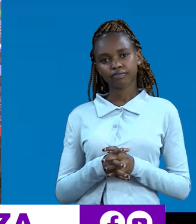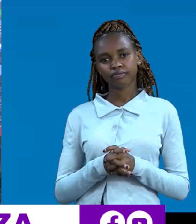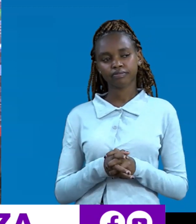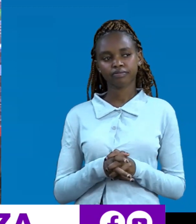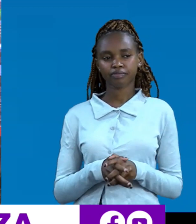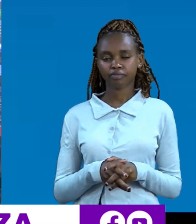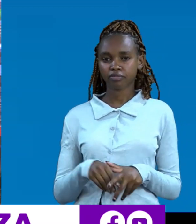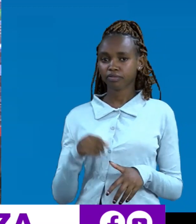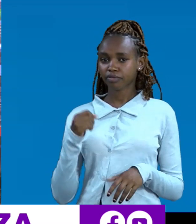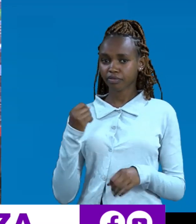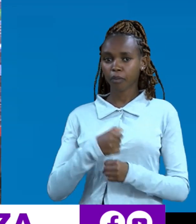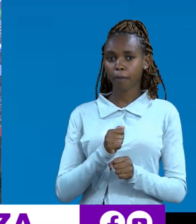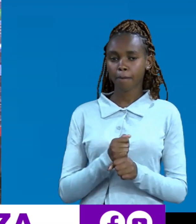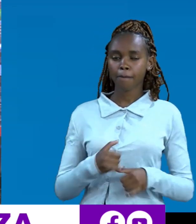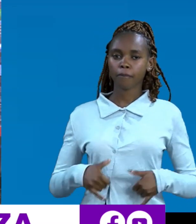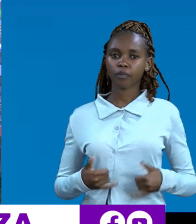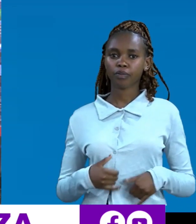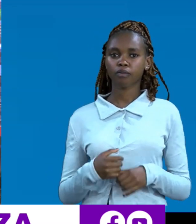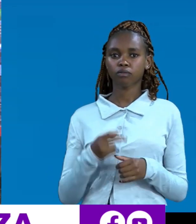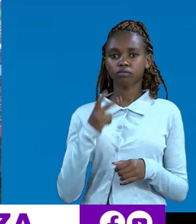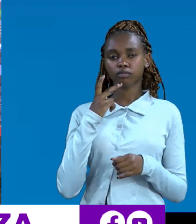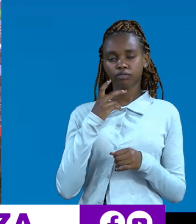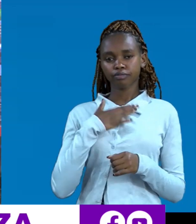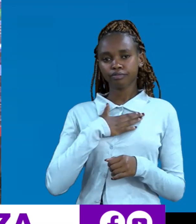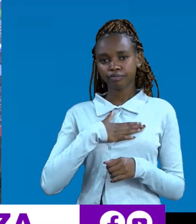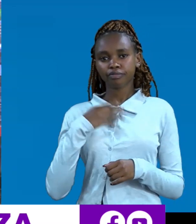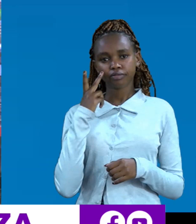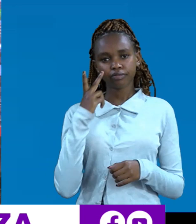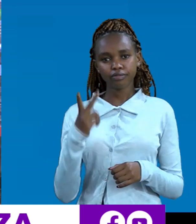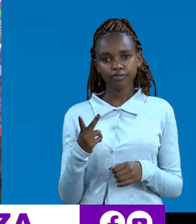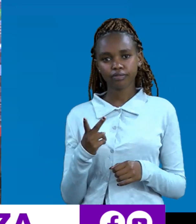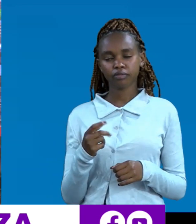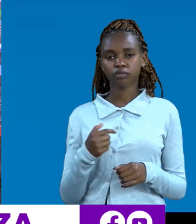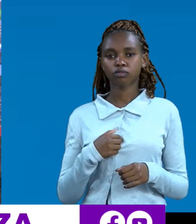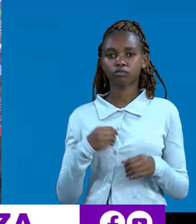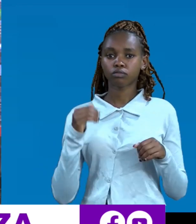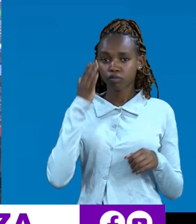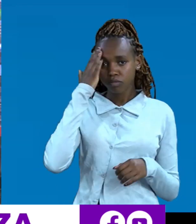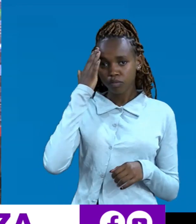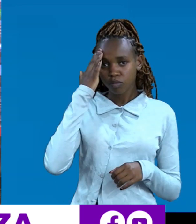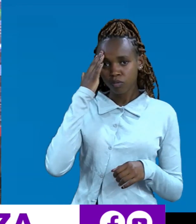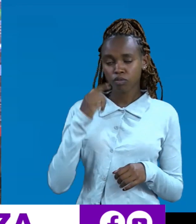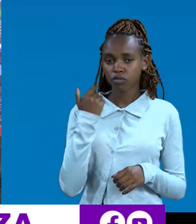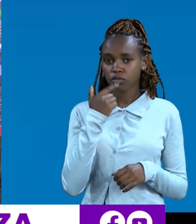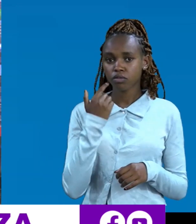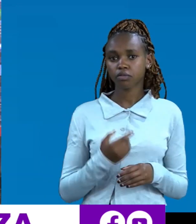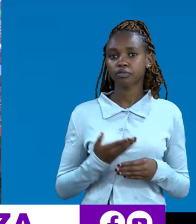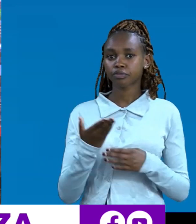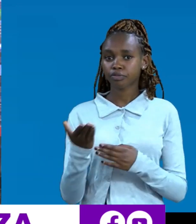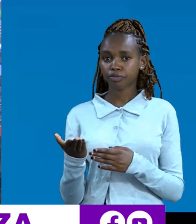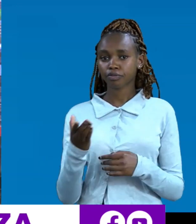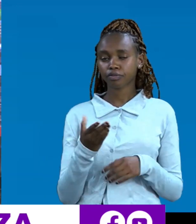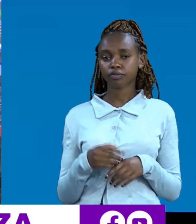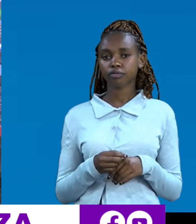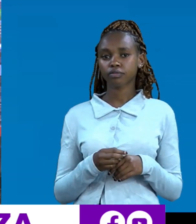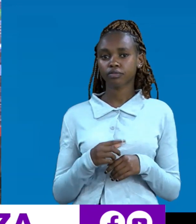Tume kuchanua, chanuka. Next Thursday, tukua pa tukitawa kujua nyo alienda. Tukitawa kujua shama. Kwenye wako uenda pia mjiseme, ndio